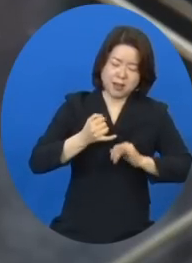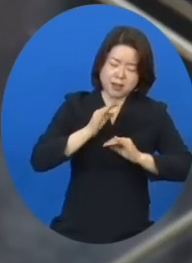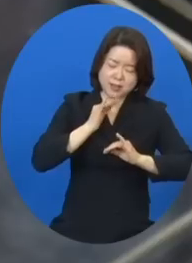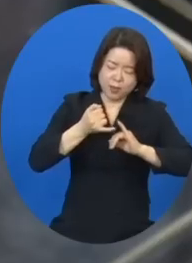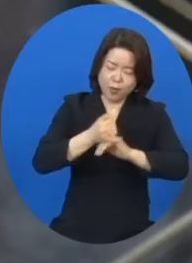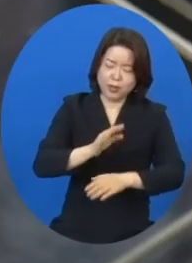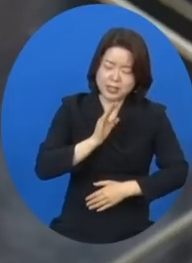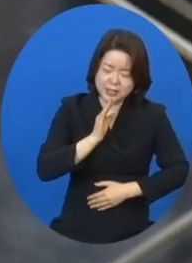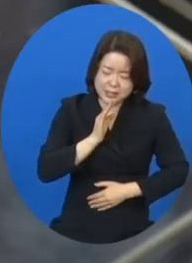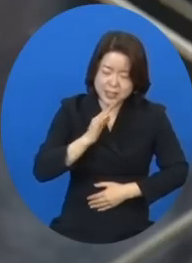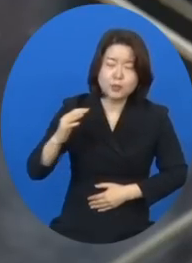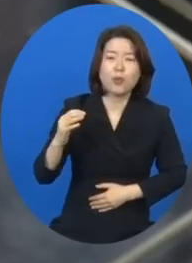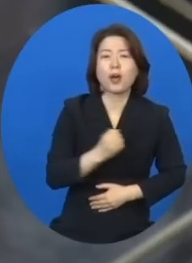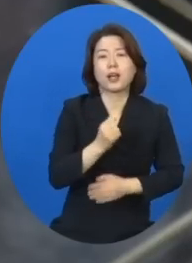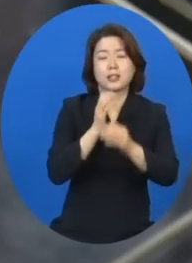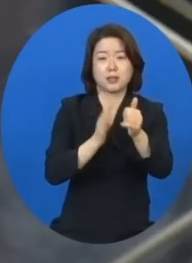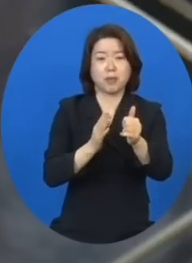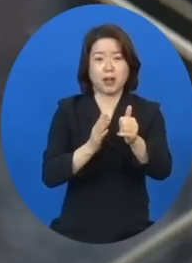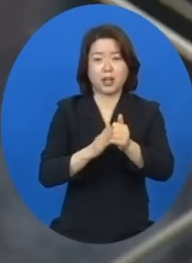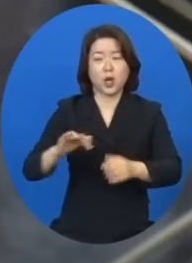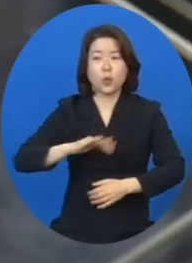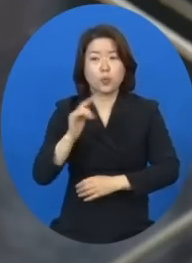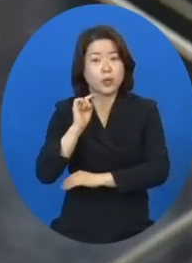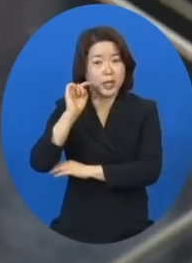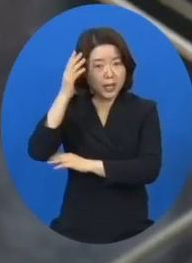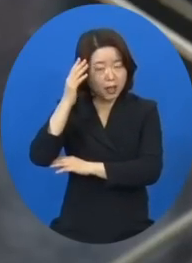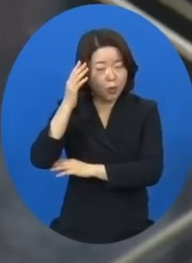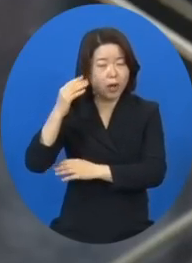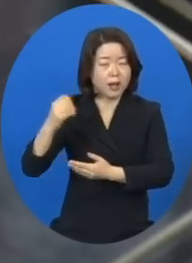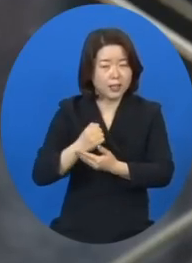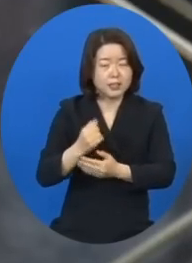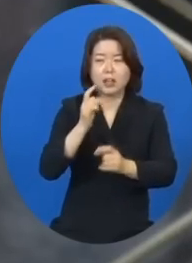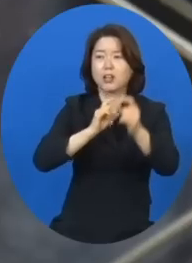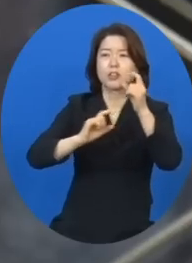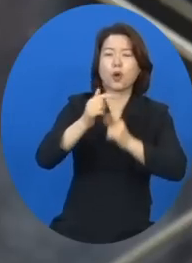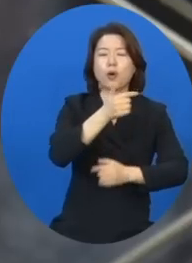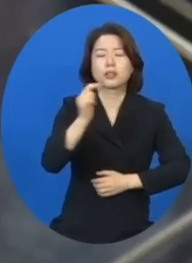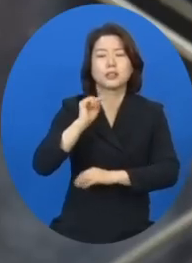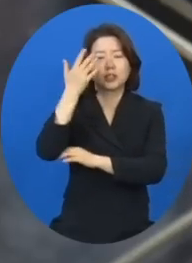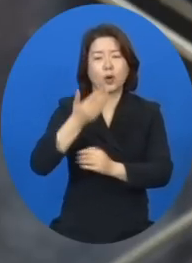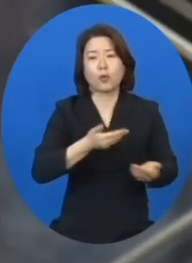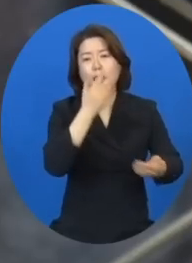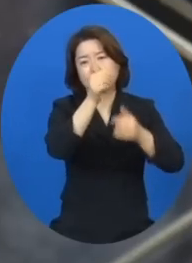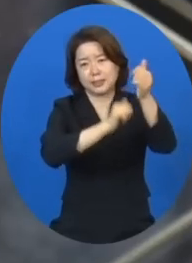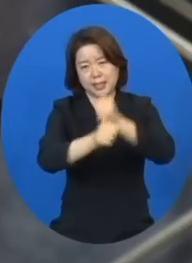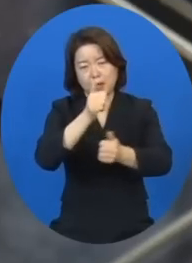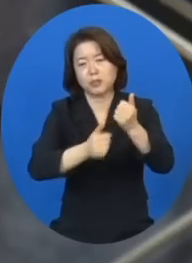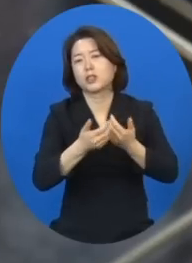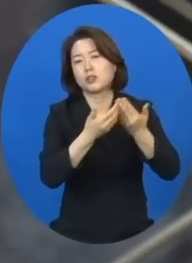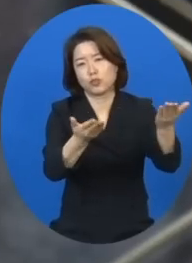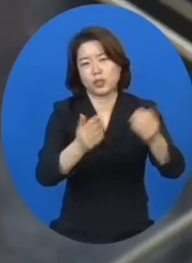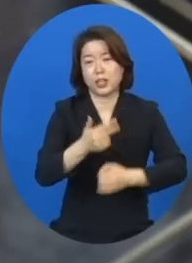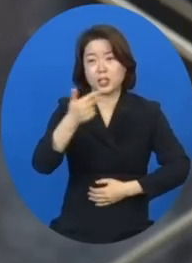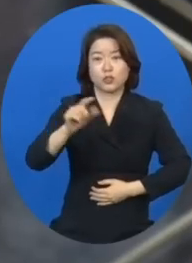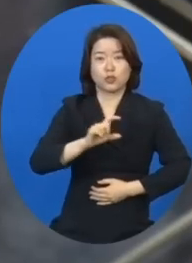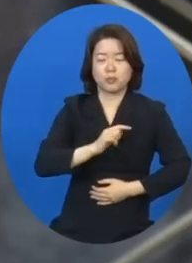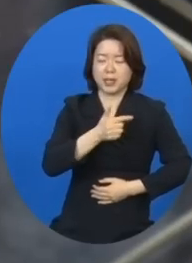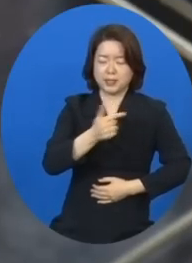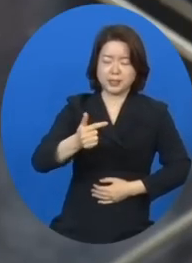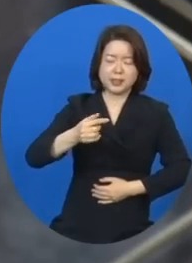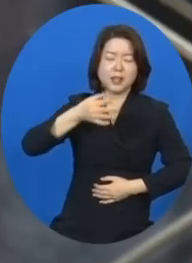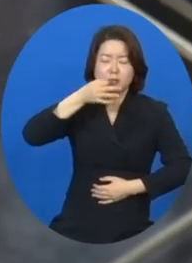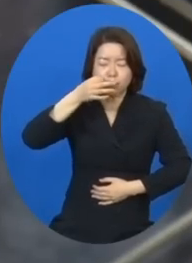원해요. 우리가 받은 영광보다 더 큰 영광이 다음 세대에 있게 하여 주시옵소서. 주님의 이름을 크게 한번 부르고